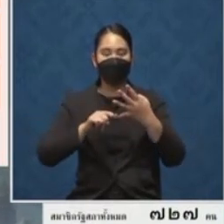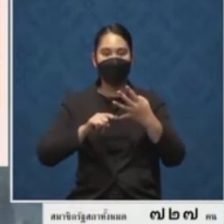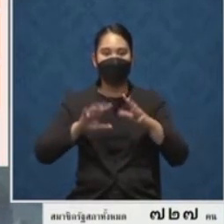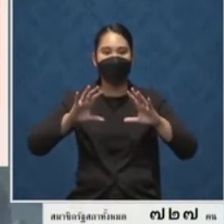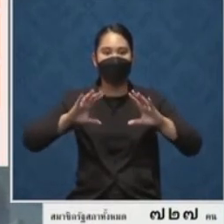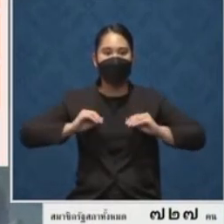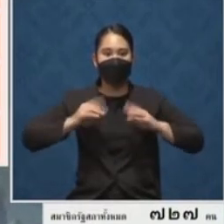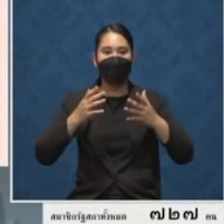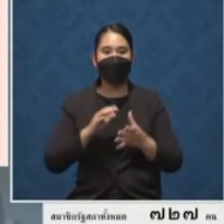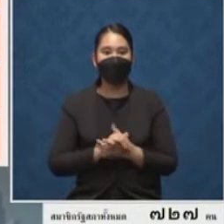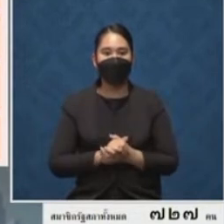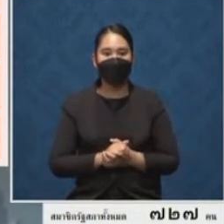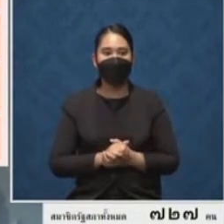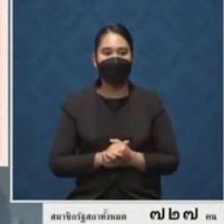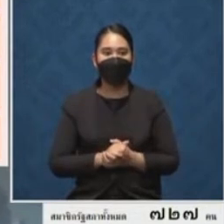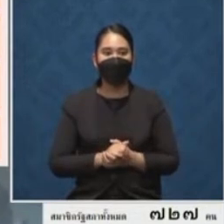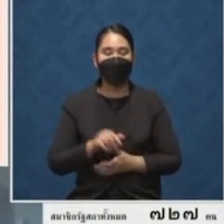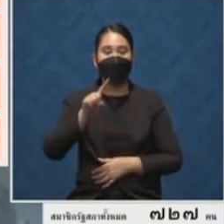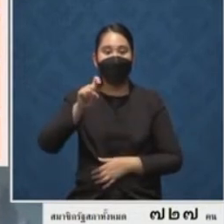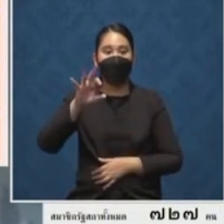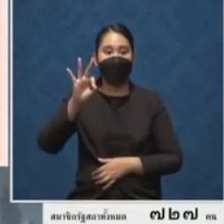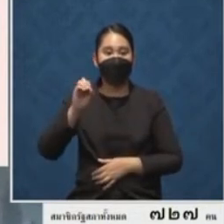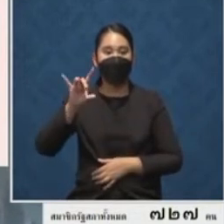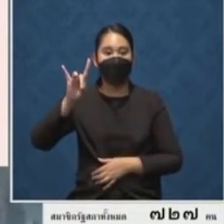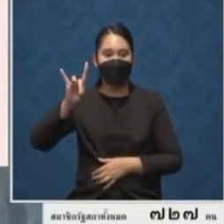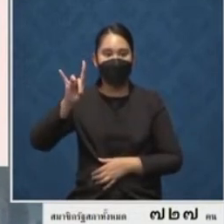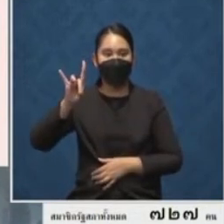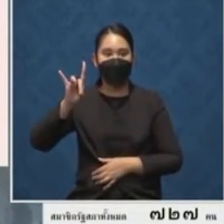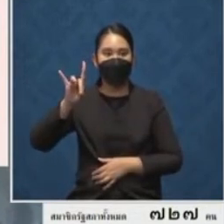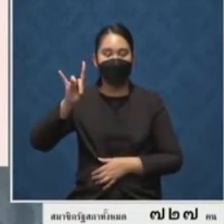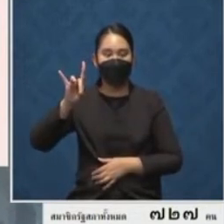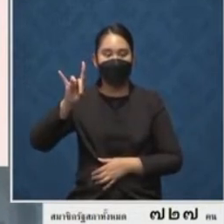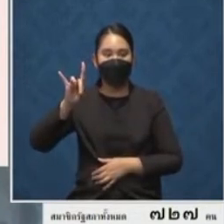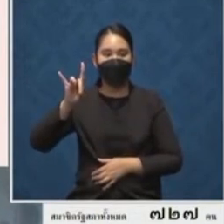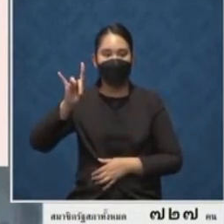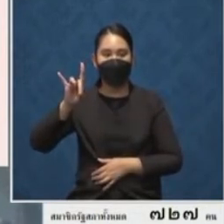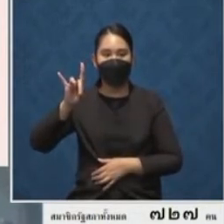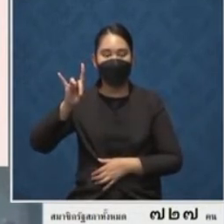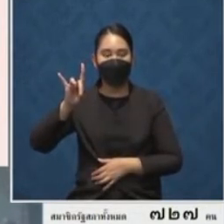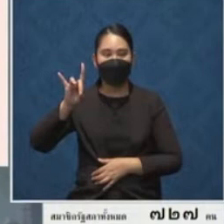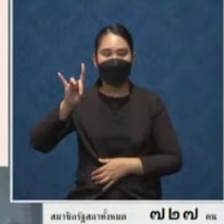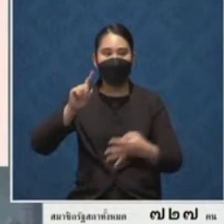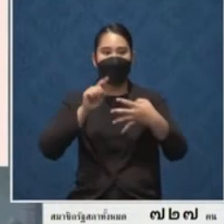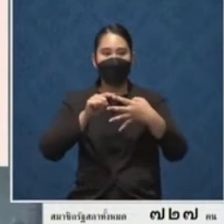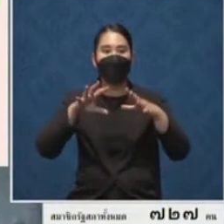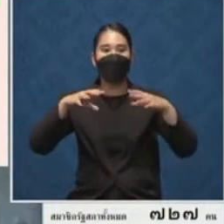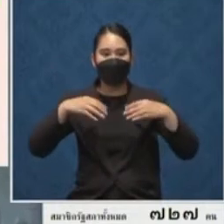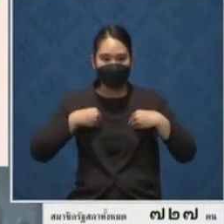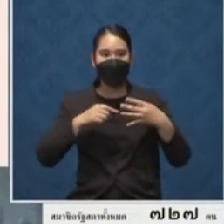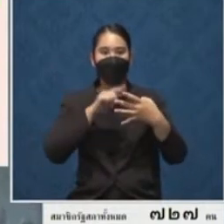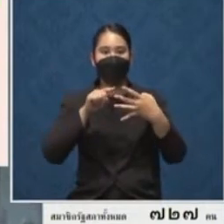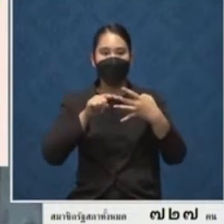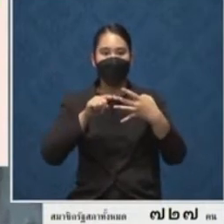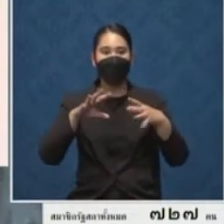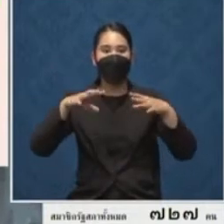ครับ 198พันตำรวจเอกทวีสอดส่อง 1รับหลักการ2รับหลัก